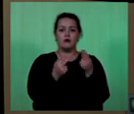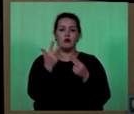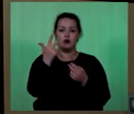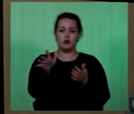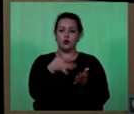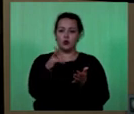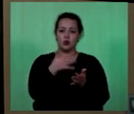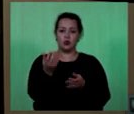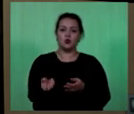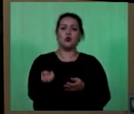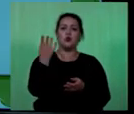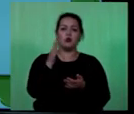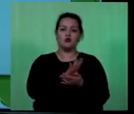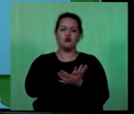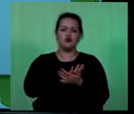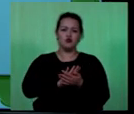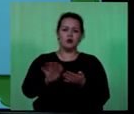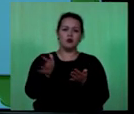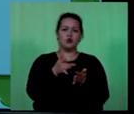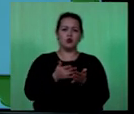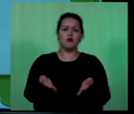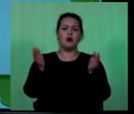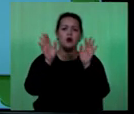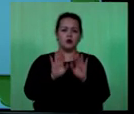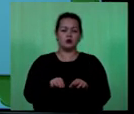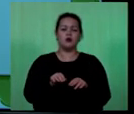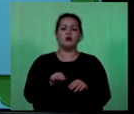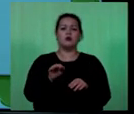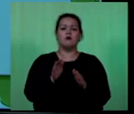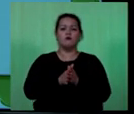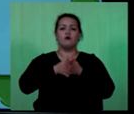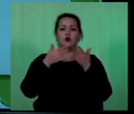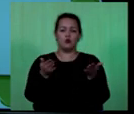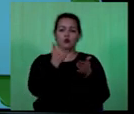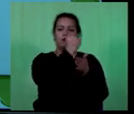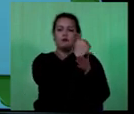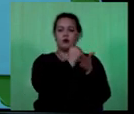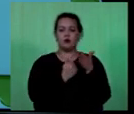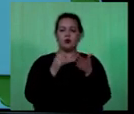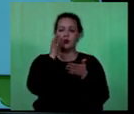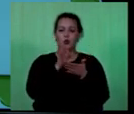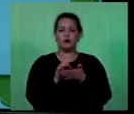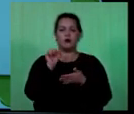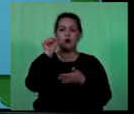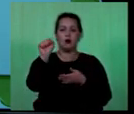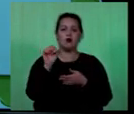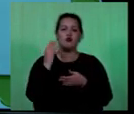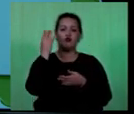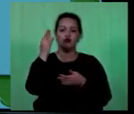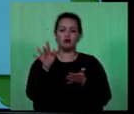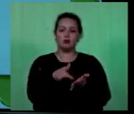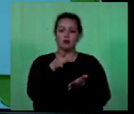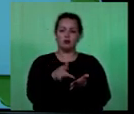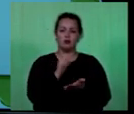сколько чистых листов осталось в альбоме варианты ответов а 4 листа